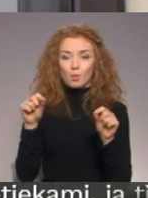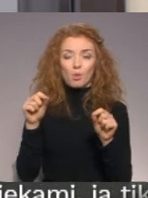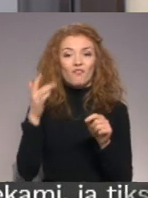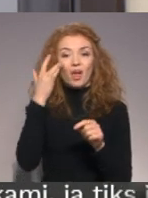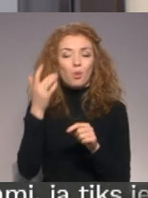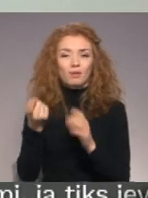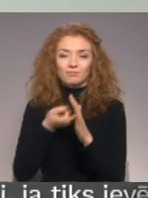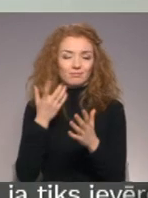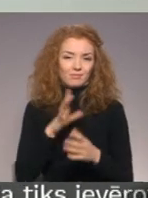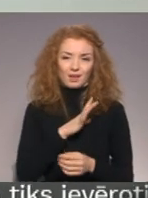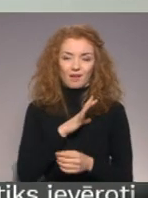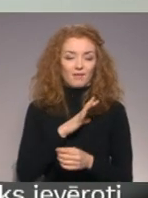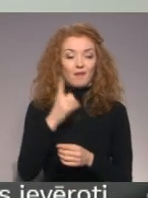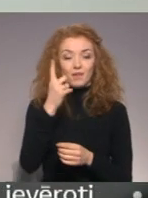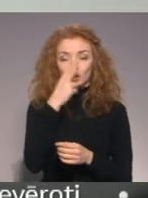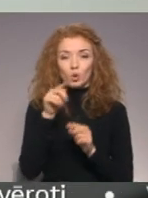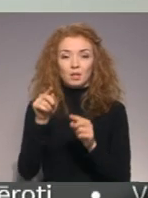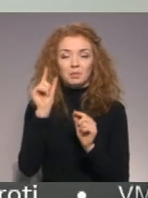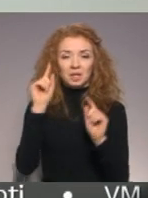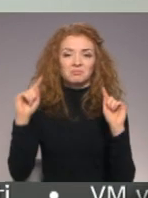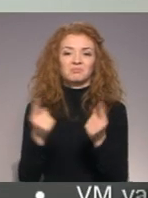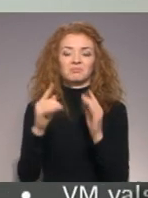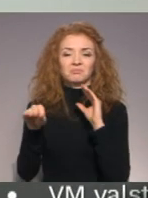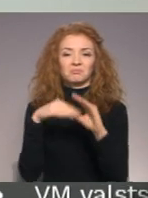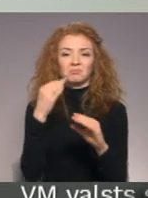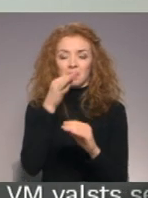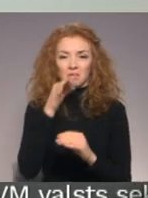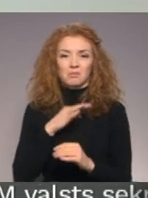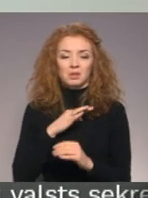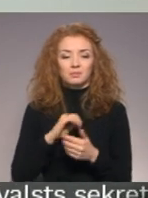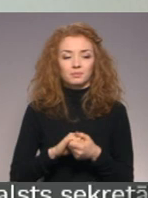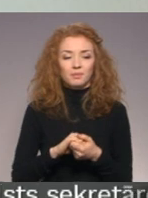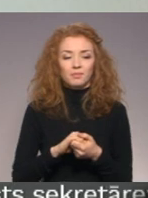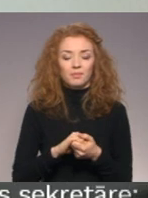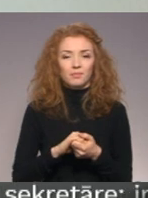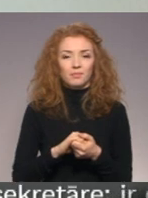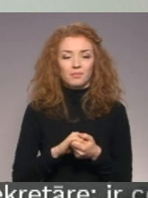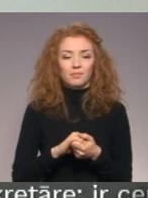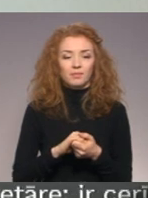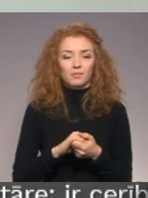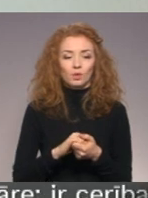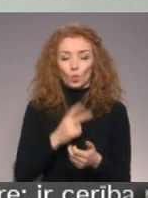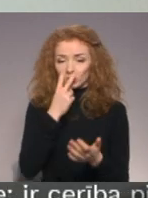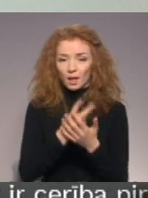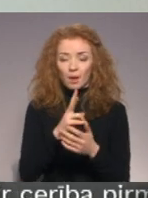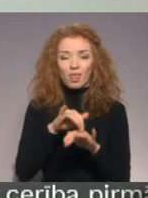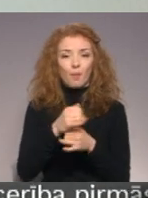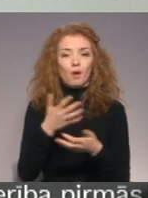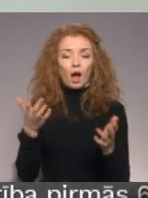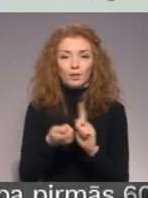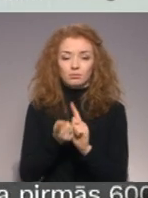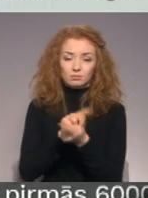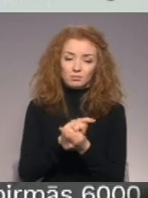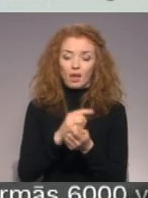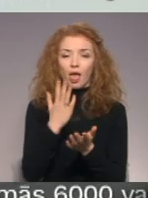neizdevās noskaidrot. Viens no tiem sniedza vien īsu atbildi ēpasta vēstulē. Citēju. Uzskatām, ka jebkādi grozījumi